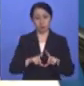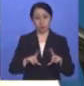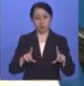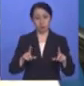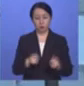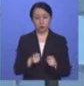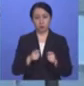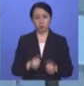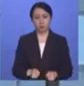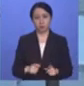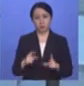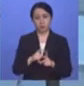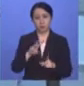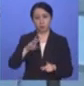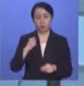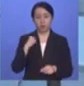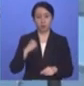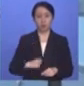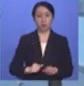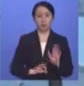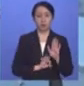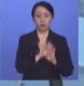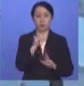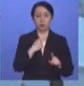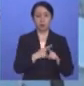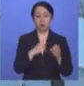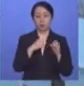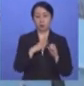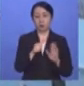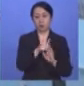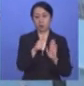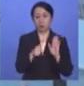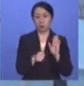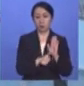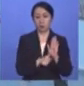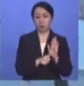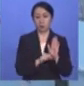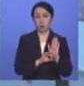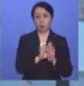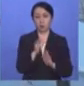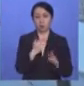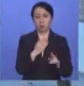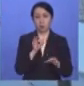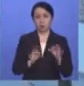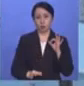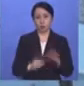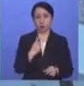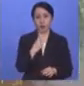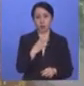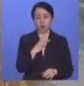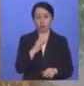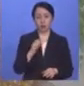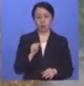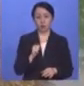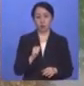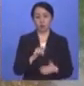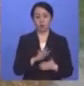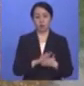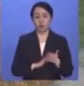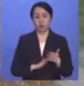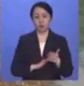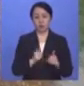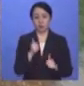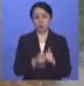ко всем государственным органам. К слову, в мае ожидается температура плюс 15-16 градусов, превышающая норму на 2 градуса. В течение декады